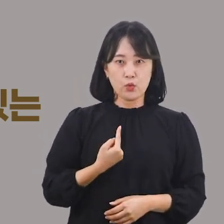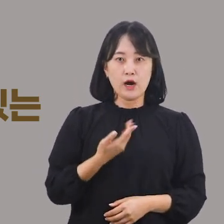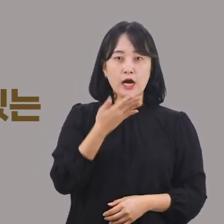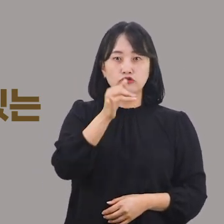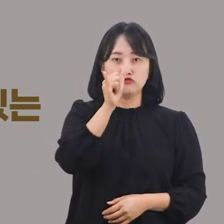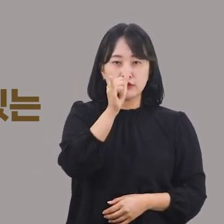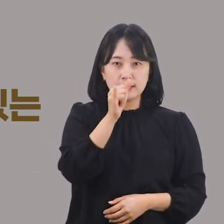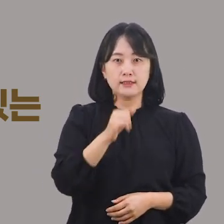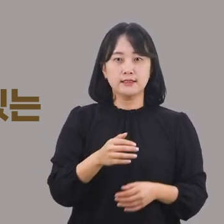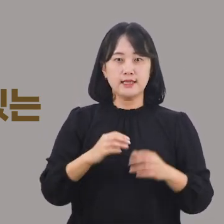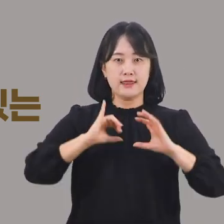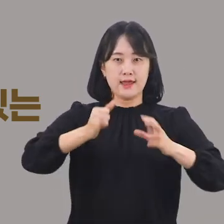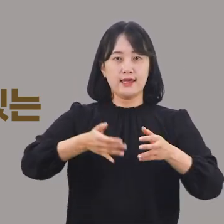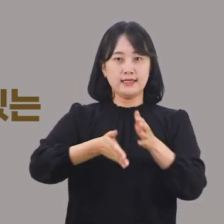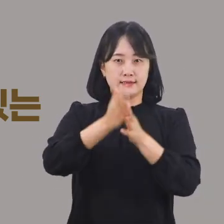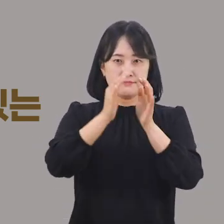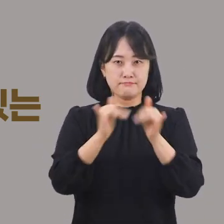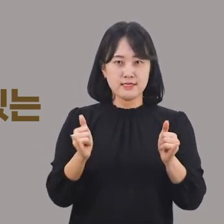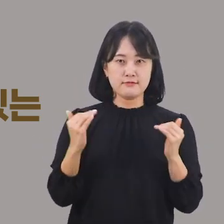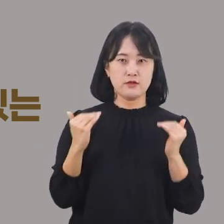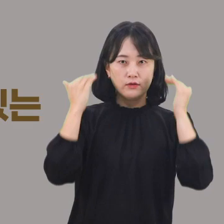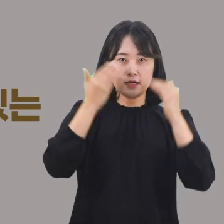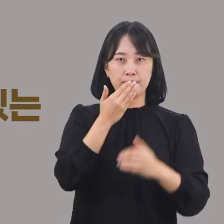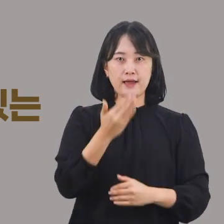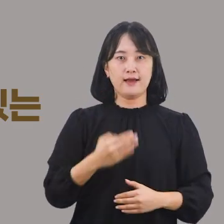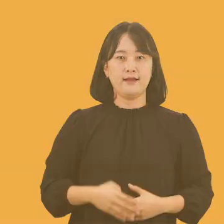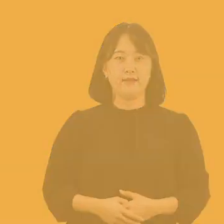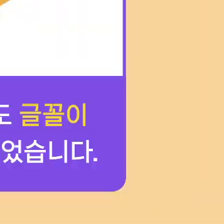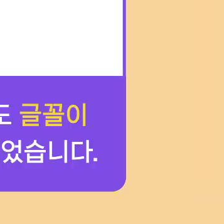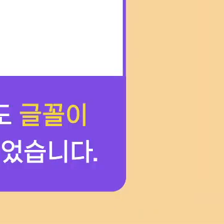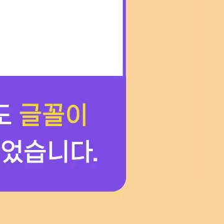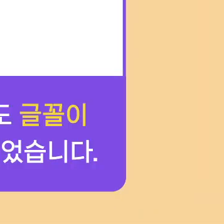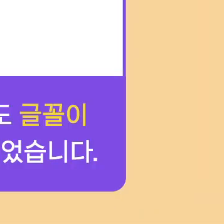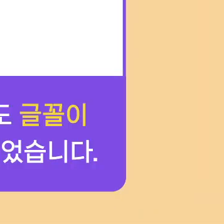수 있는 세계시민으로 성장할 수 있습니다.